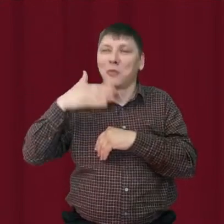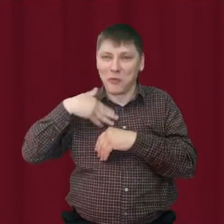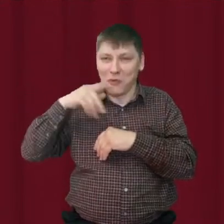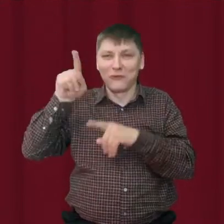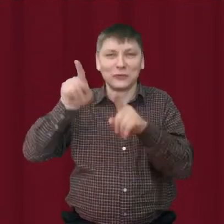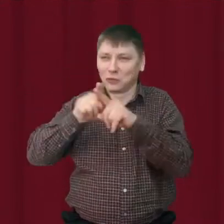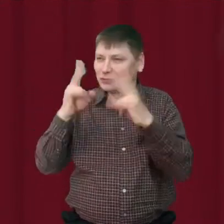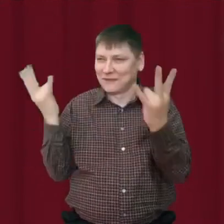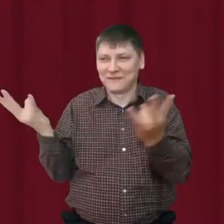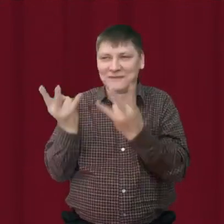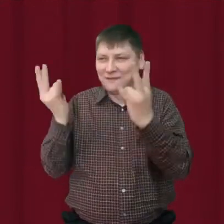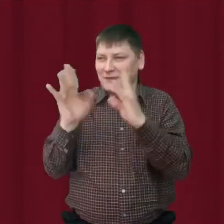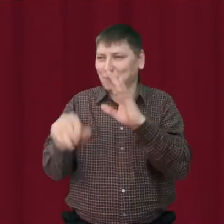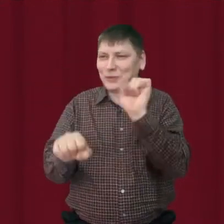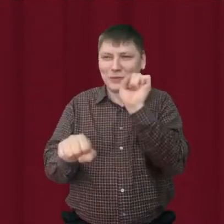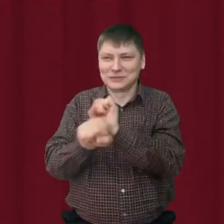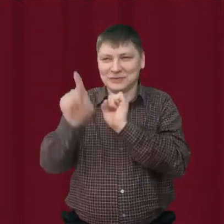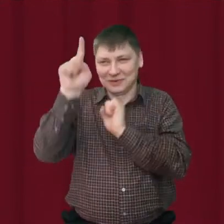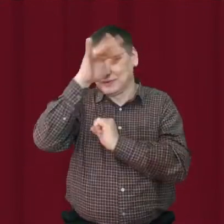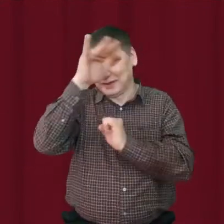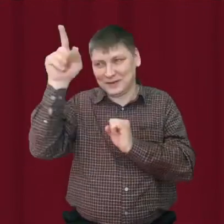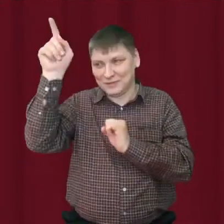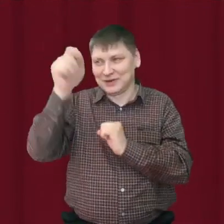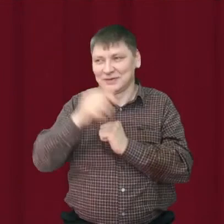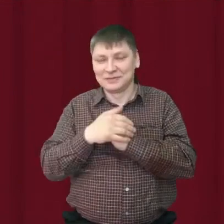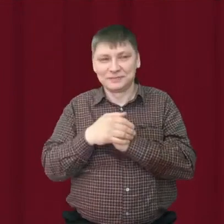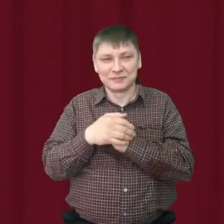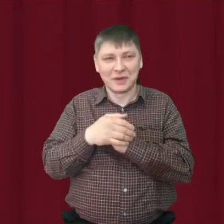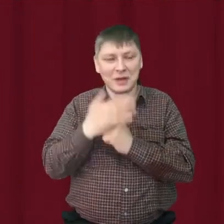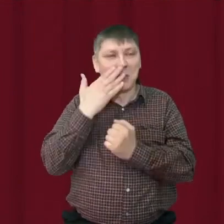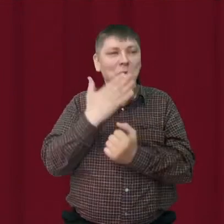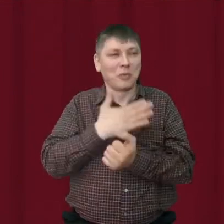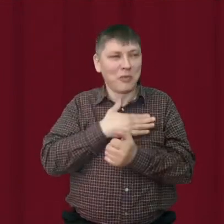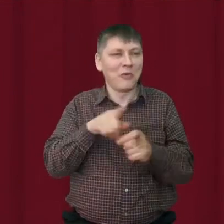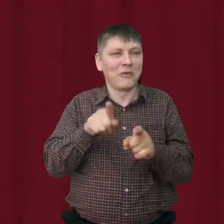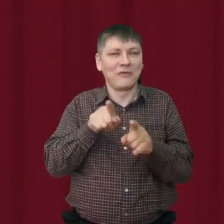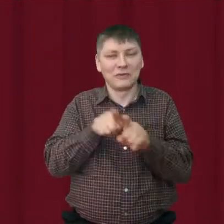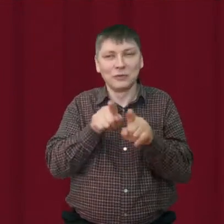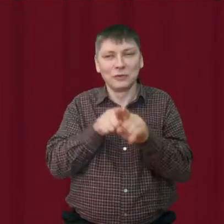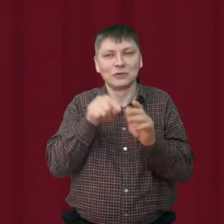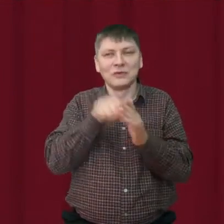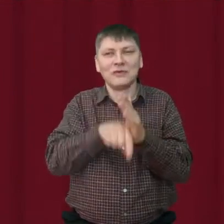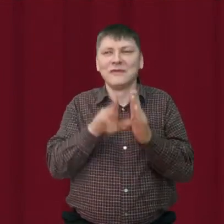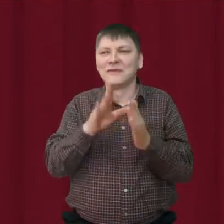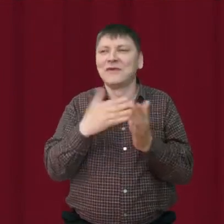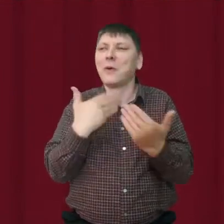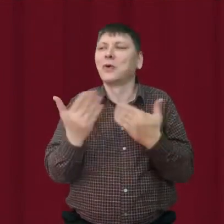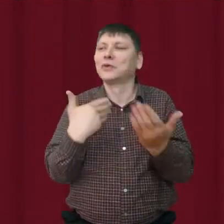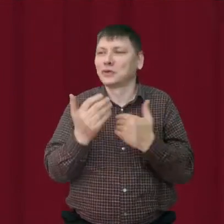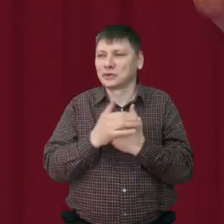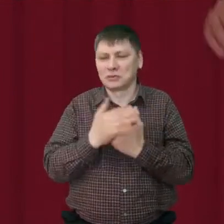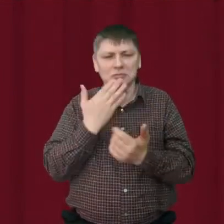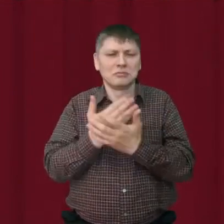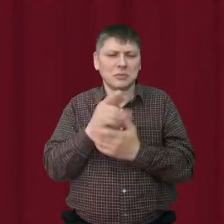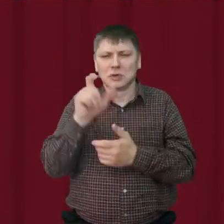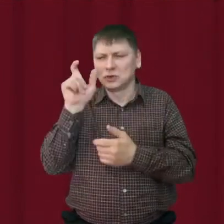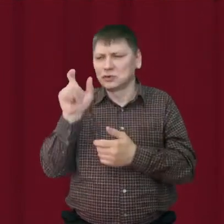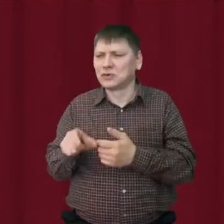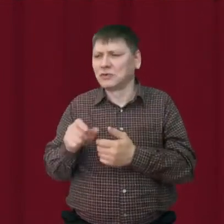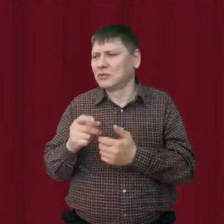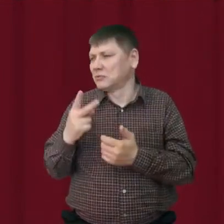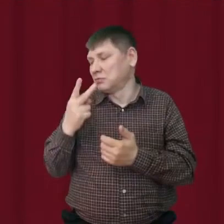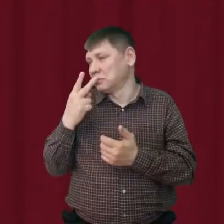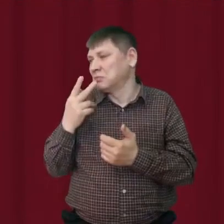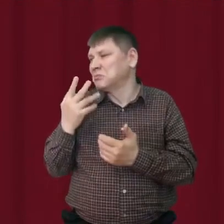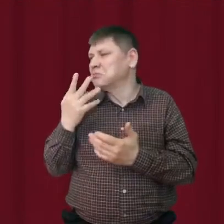никогда не прекратится. Как мы уже говорили, любовь проявляется в отношениях. Нельзя сказать, человек любит или не любит, пока не увидим